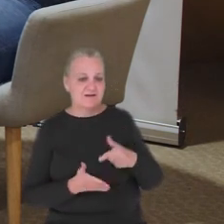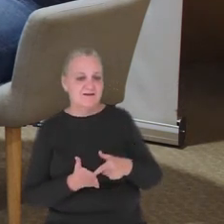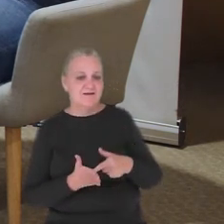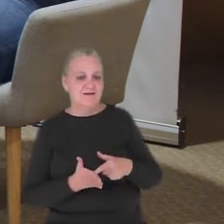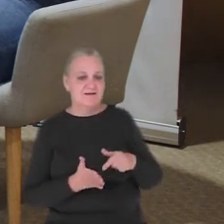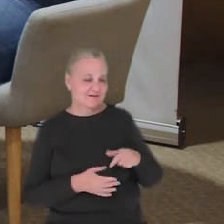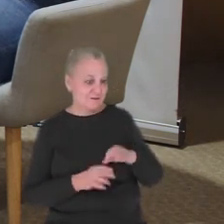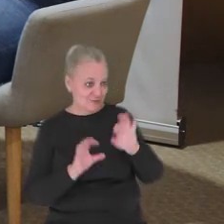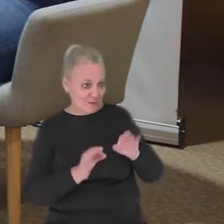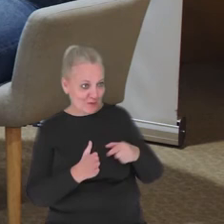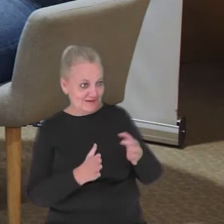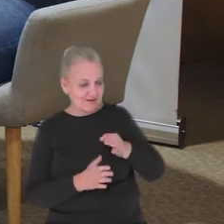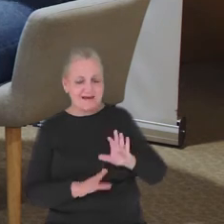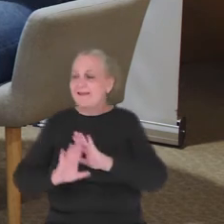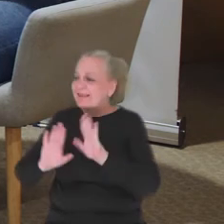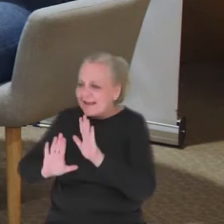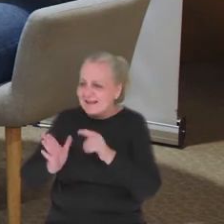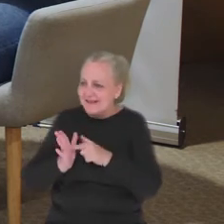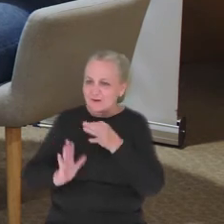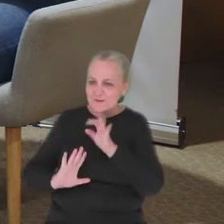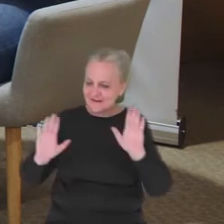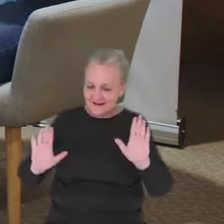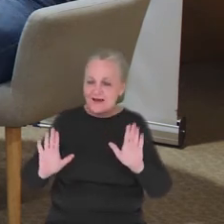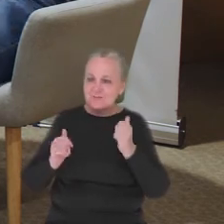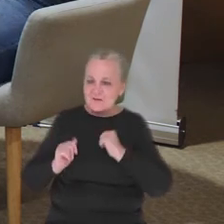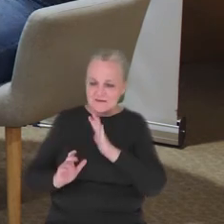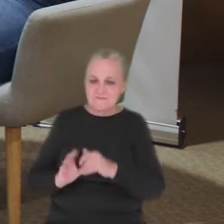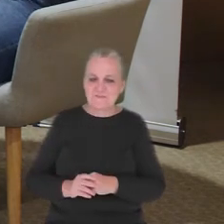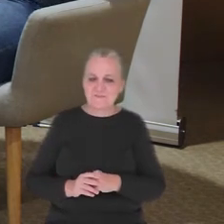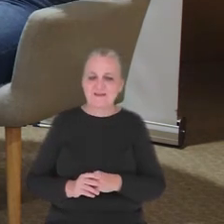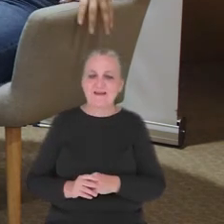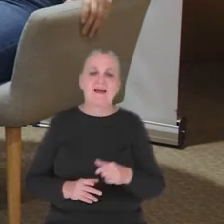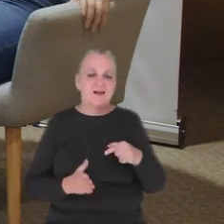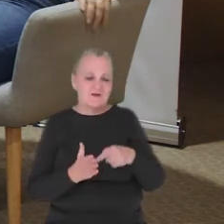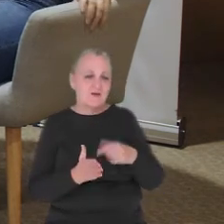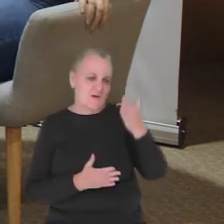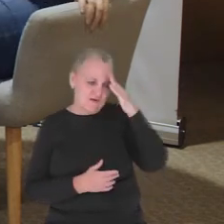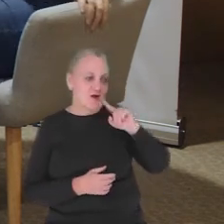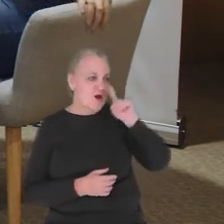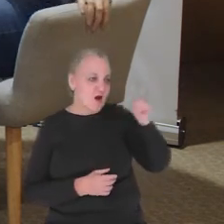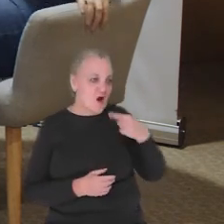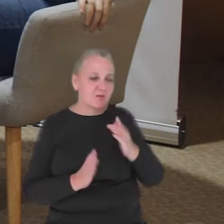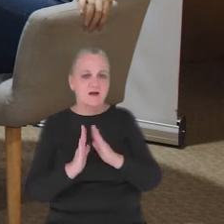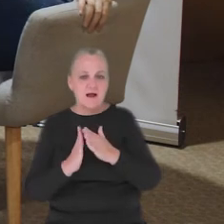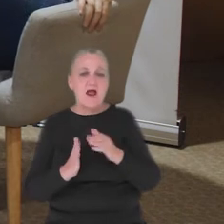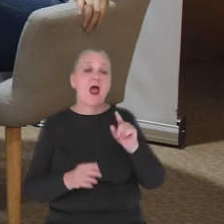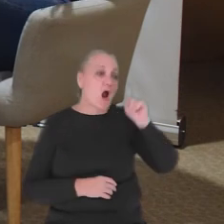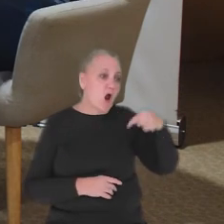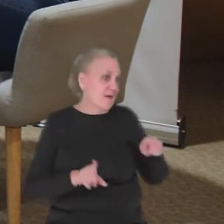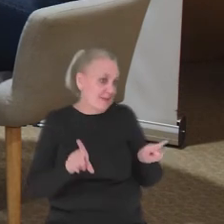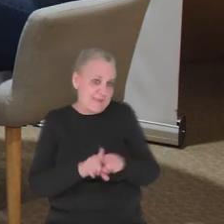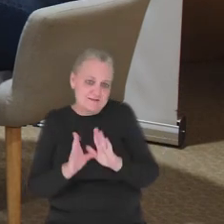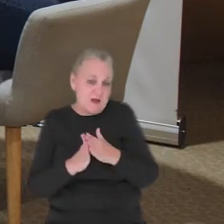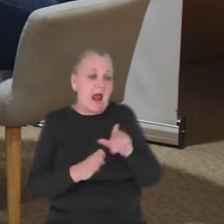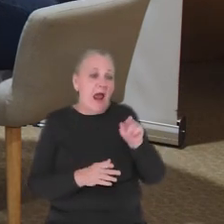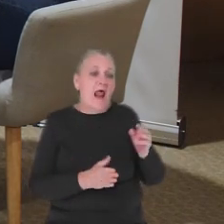jest to pytanie. Nie, to nie jest to pytanie, nie. Nie. To wiemy, że komiks to literatura, tylko że z obrazkiem.